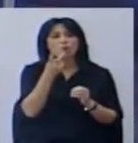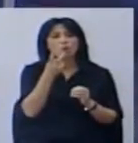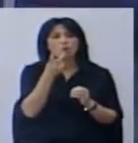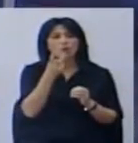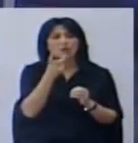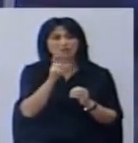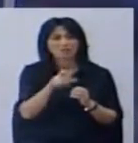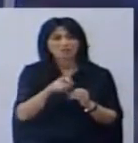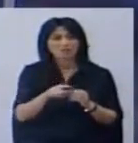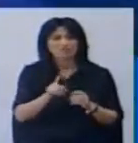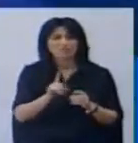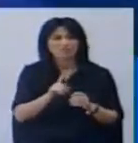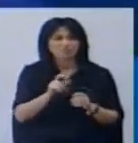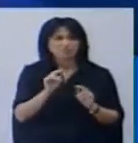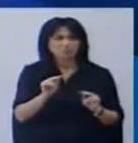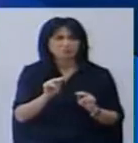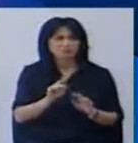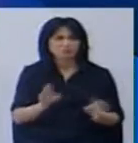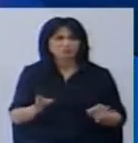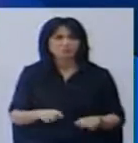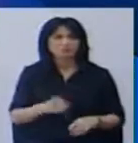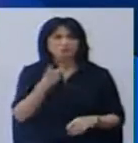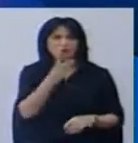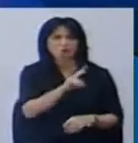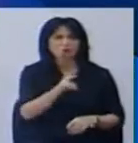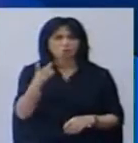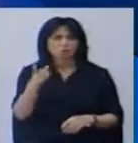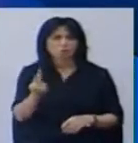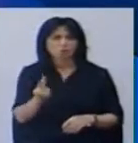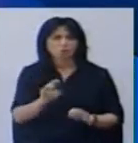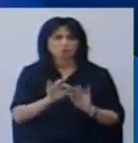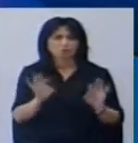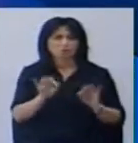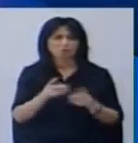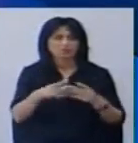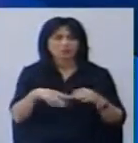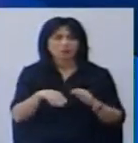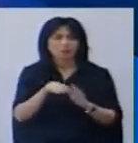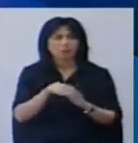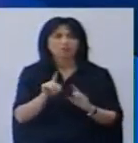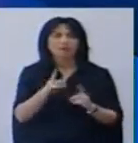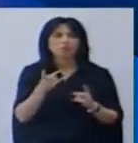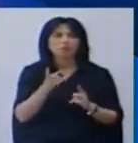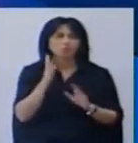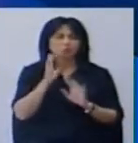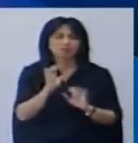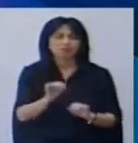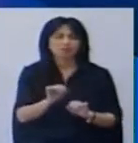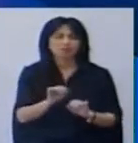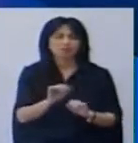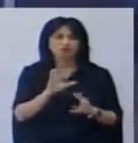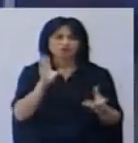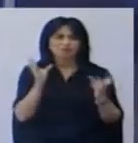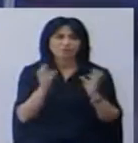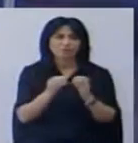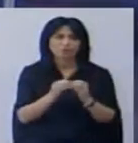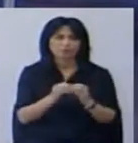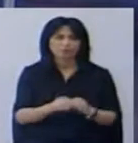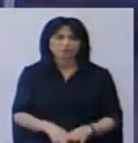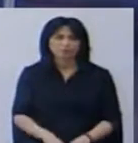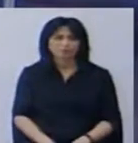ადამიანზე არ ჩაცმინდა რომ 2 წუთი მოგცეთ იმისთვის რომ თქვენ მიმართოთ თქვენს ამომრჩევლს, რატომ უნდა დაგიშვათ? შევაჯამოთ, ასე ვთქვათ,